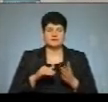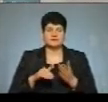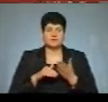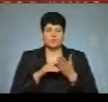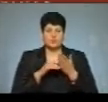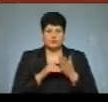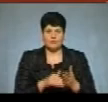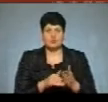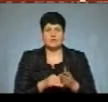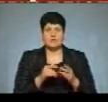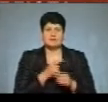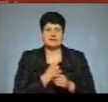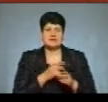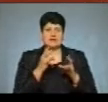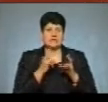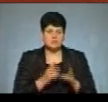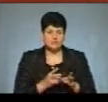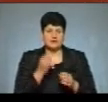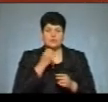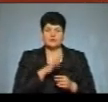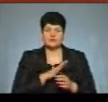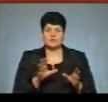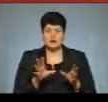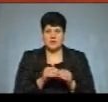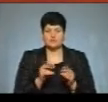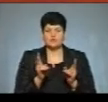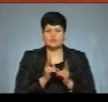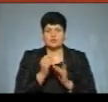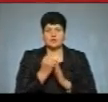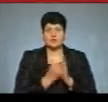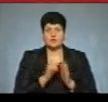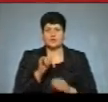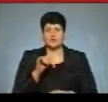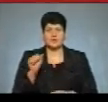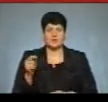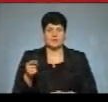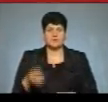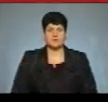медичної допомоги та медицини катастроф. Я дякую, що були з нами. До зустрічі на телеканалі «UA Тернопіль».